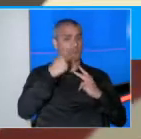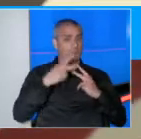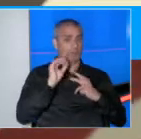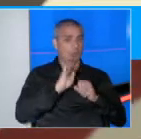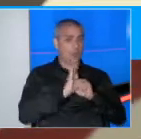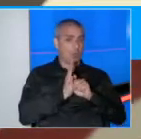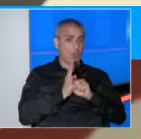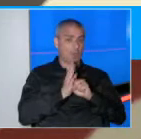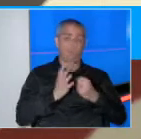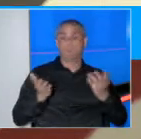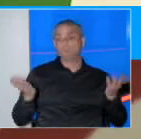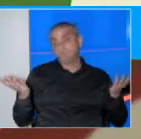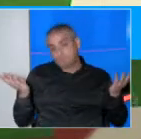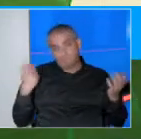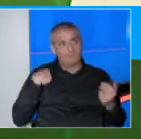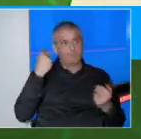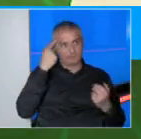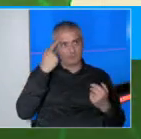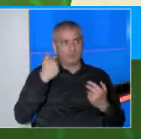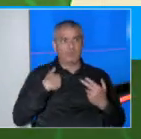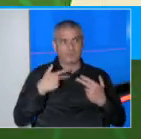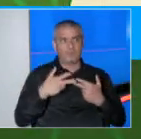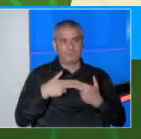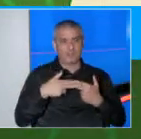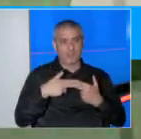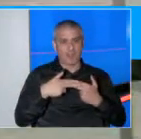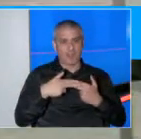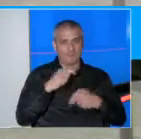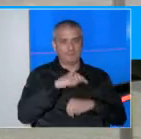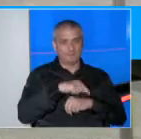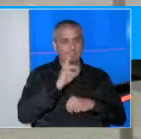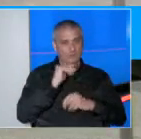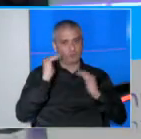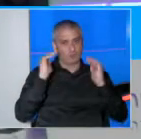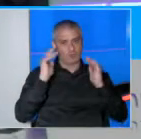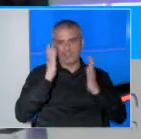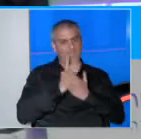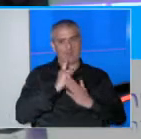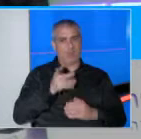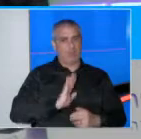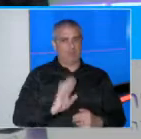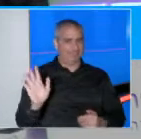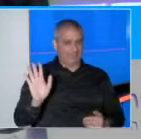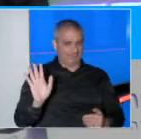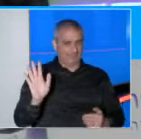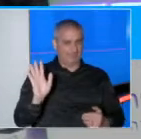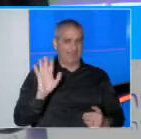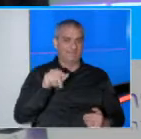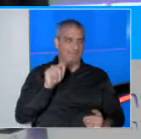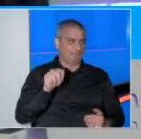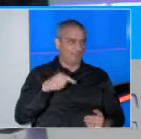הזה? אני חושב שאנחנו מגיעים לרגע שיש בו פחות צורך, וגם על